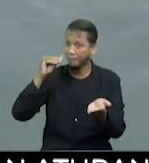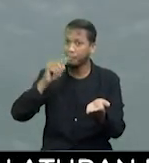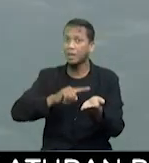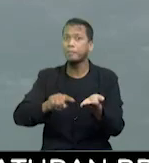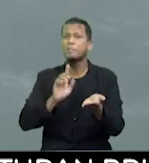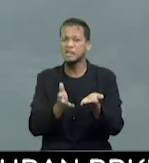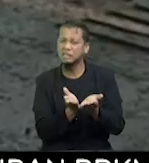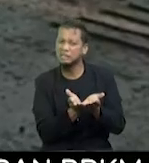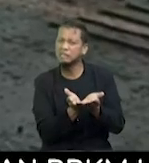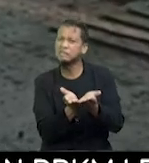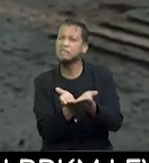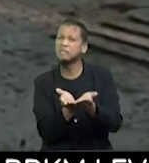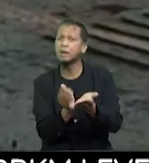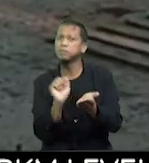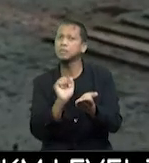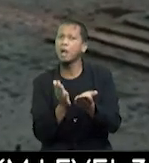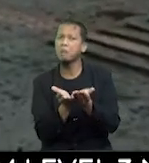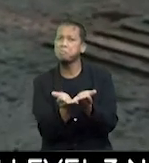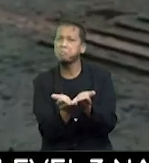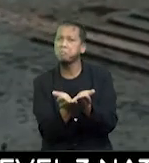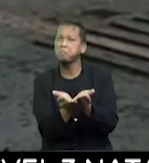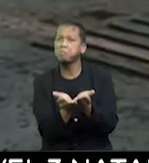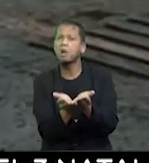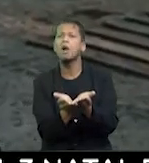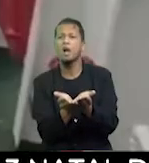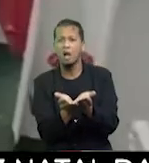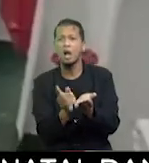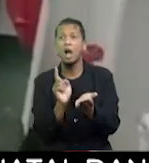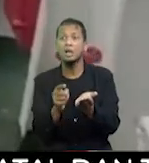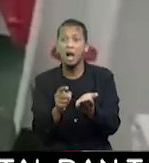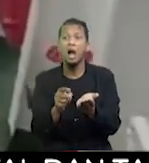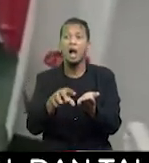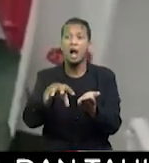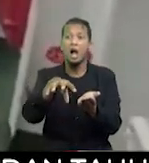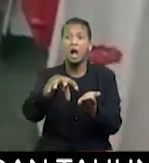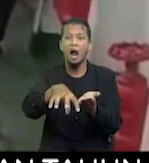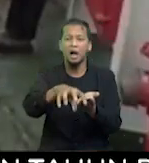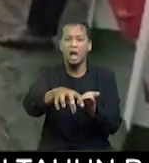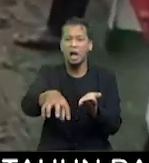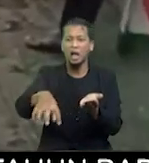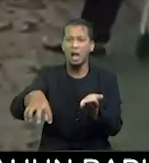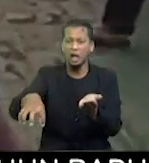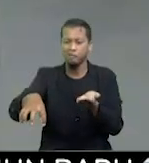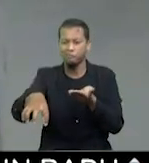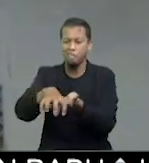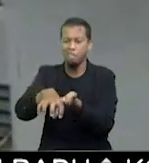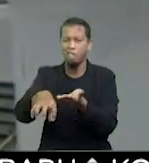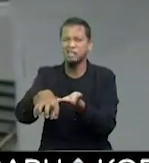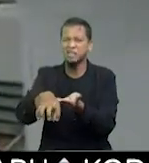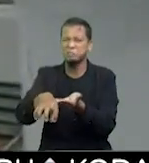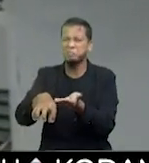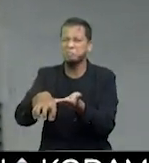Merak, Banten. Kapal tidak bergerak setelah kandas di karang saat melintasi perairan yang surut. Sempat ditarik dua kapal